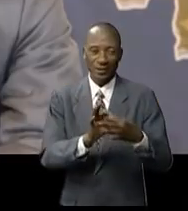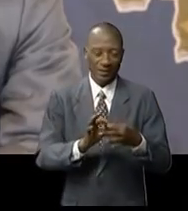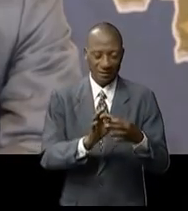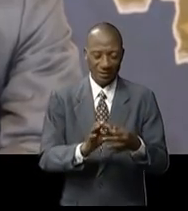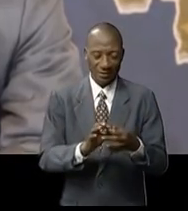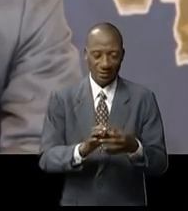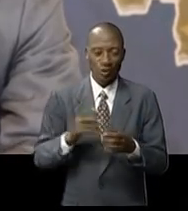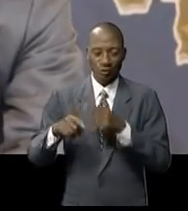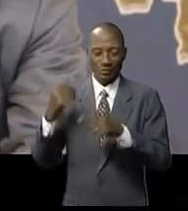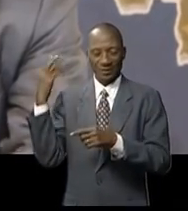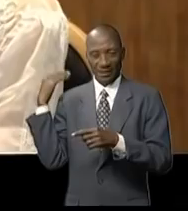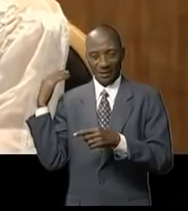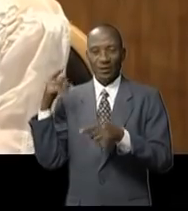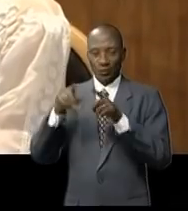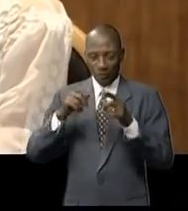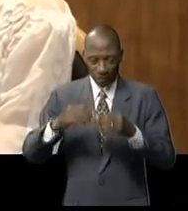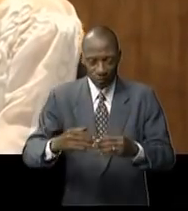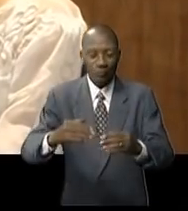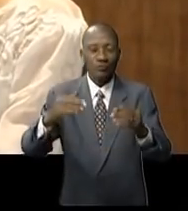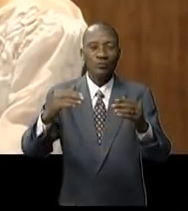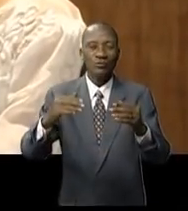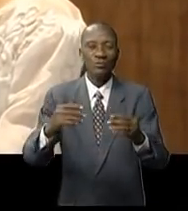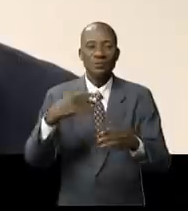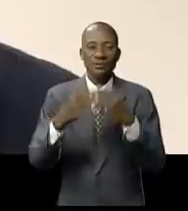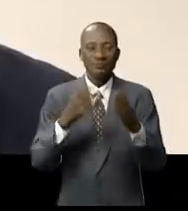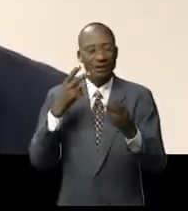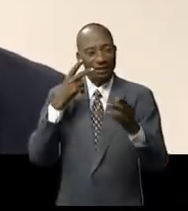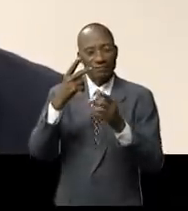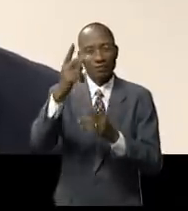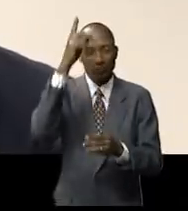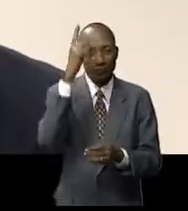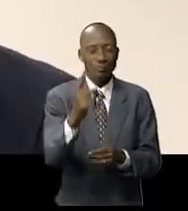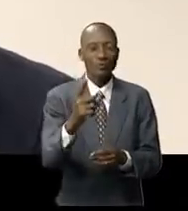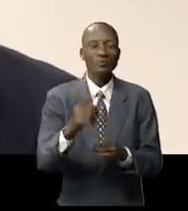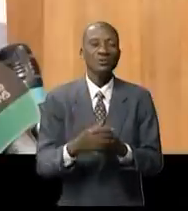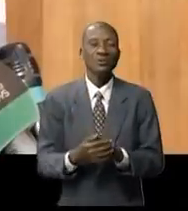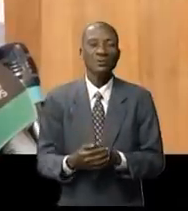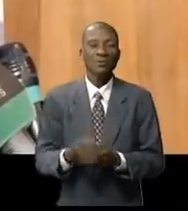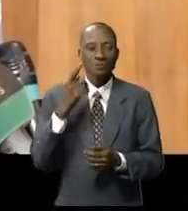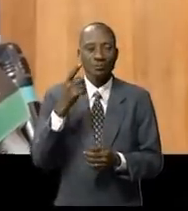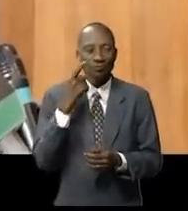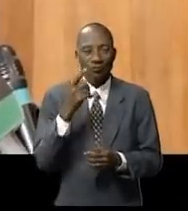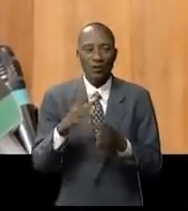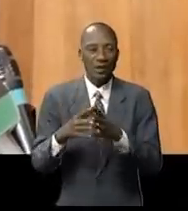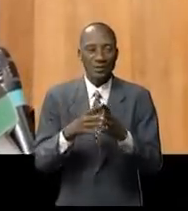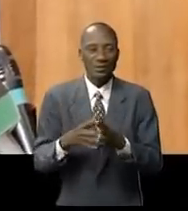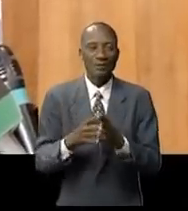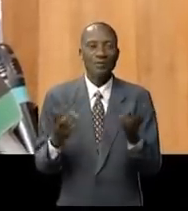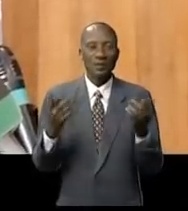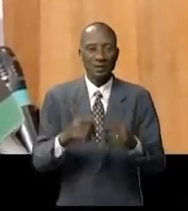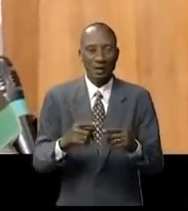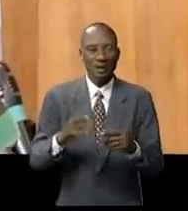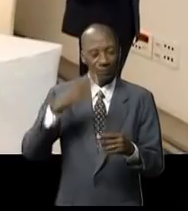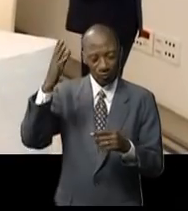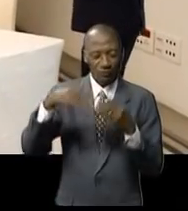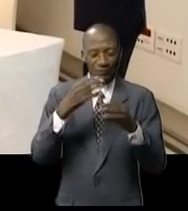de telle manière que nous construisions une vision commune pour pouvoir, n'est-ce pas, défendre lorsque nous serons en négociation face aux